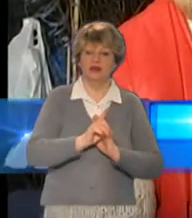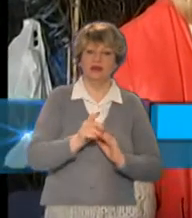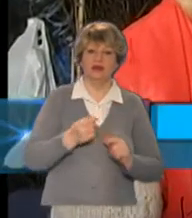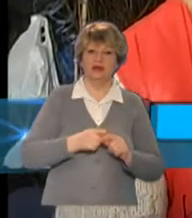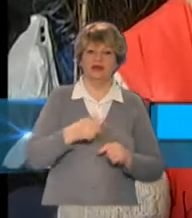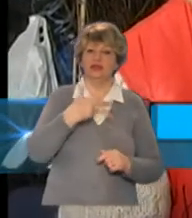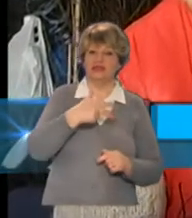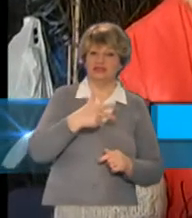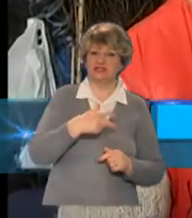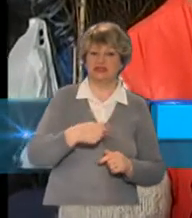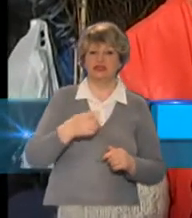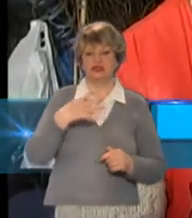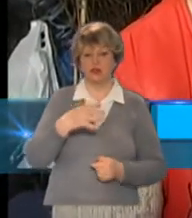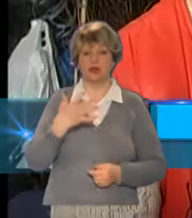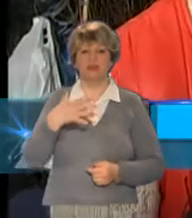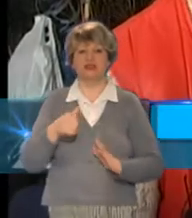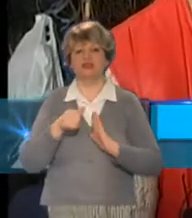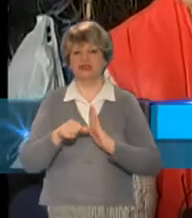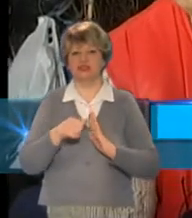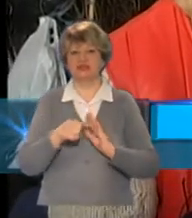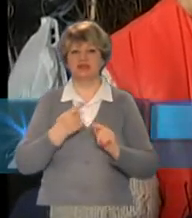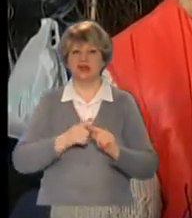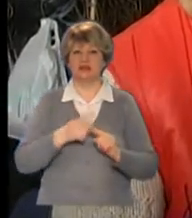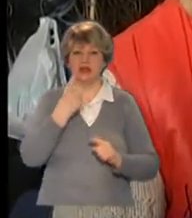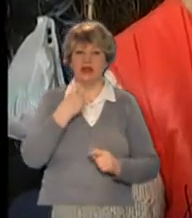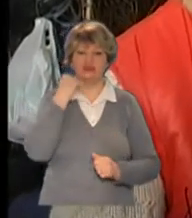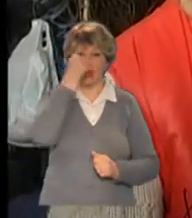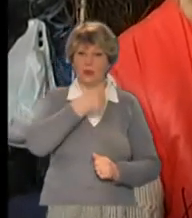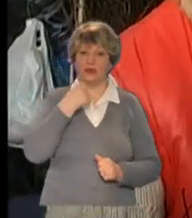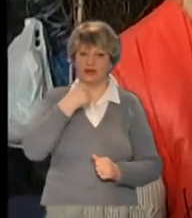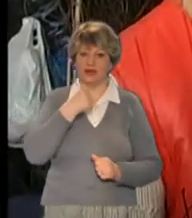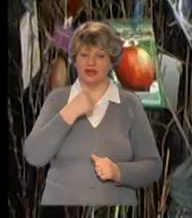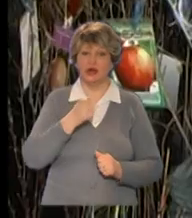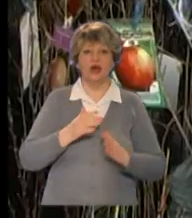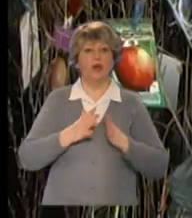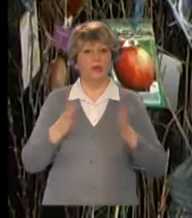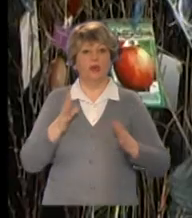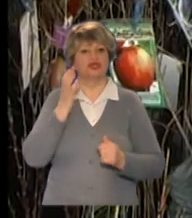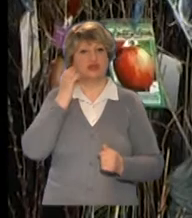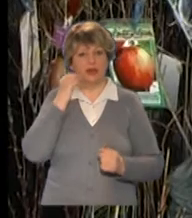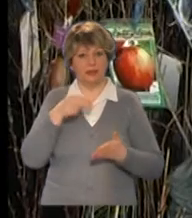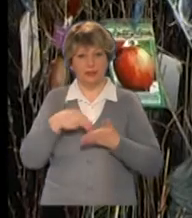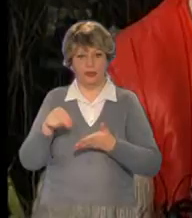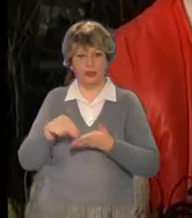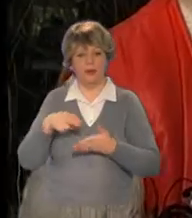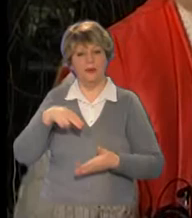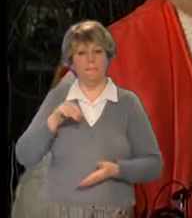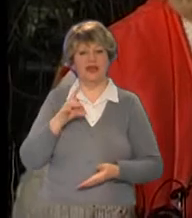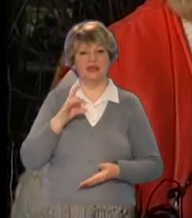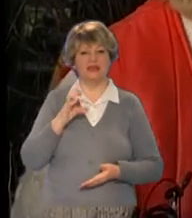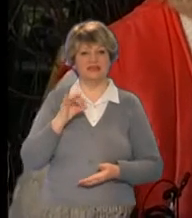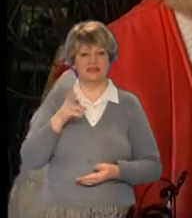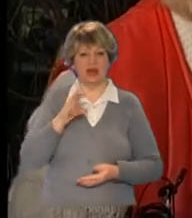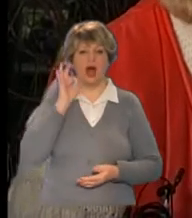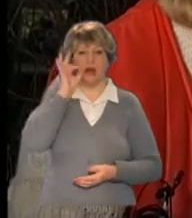починаючи, ціна із 30 гривень, 40, 50, 60 – це однорічні, дворічні. Найбільше яблуньки купляють,